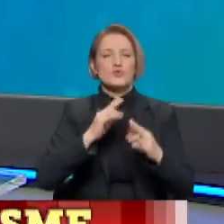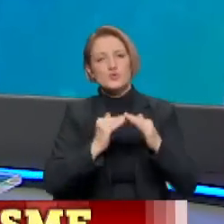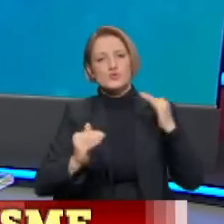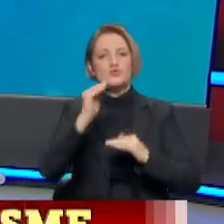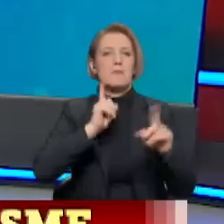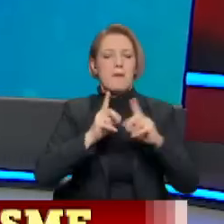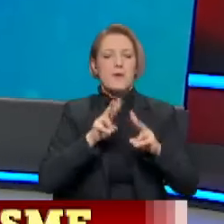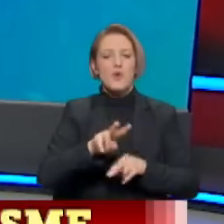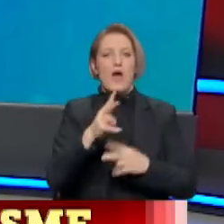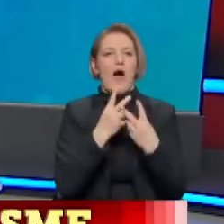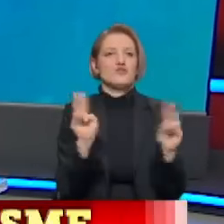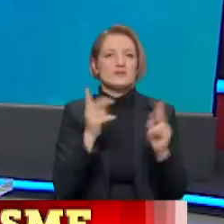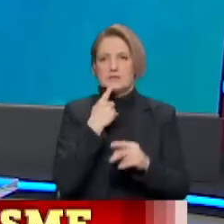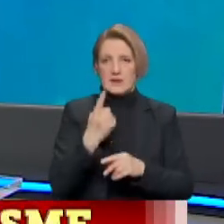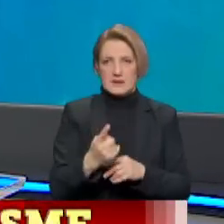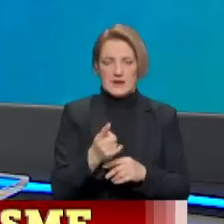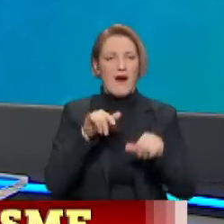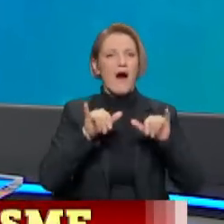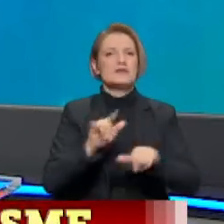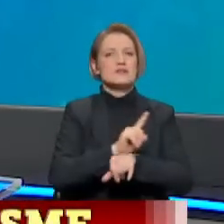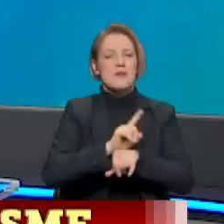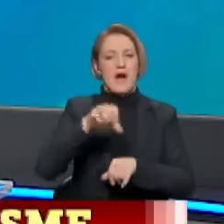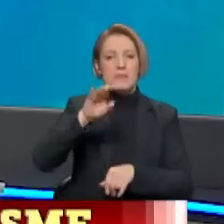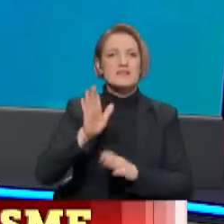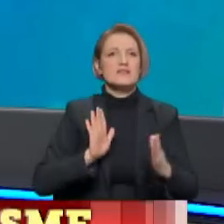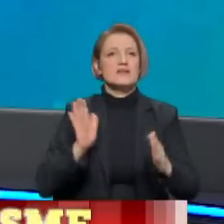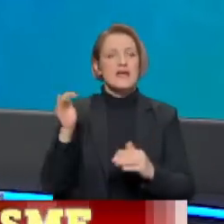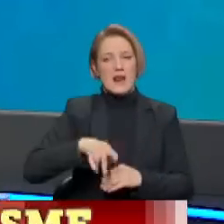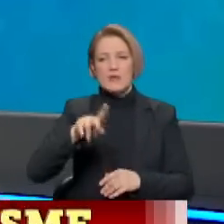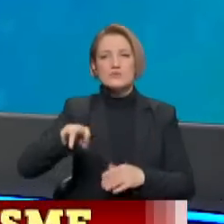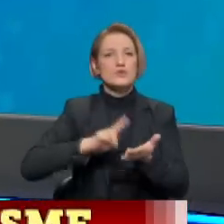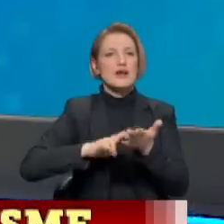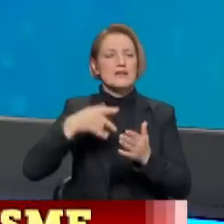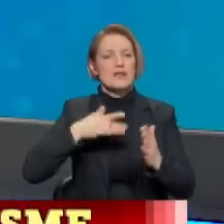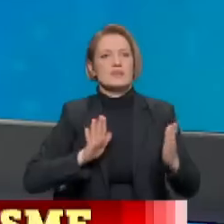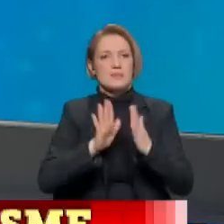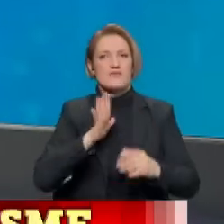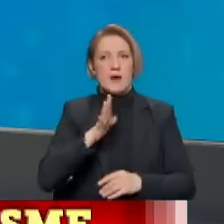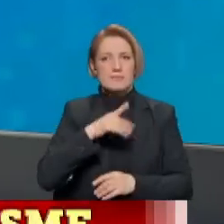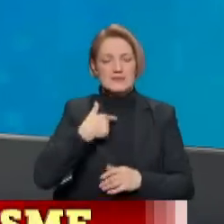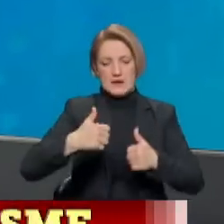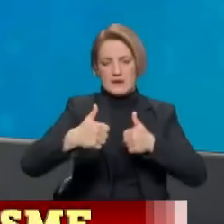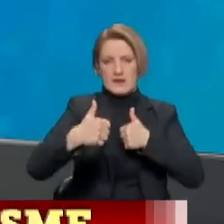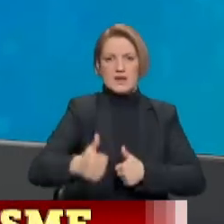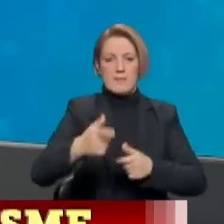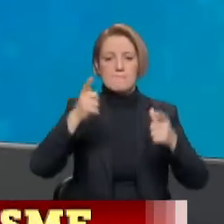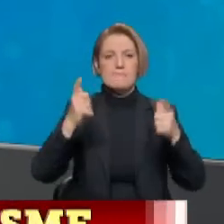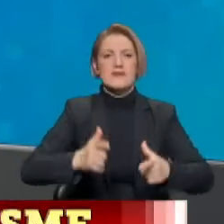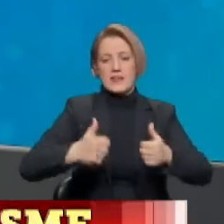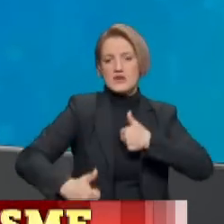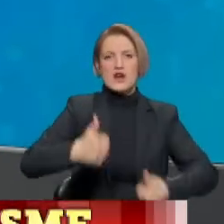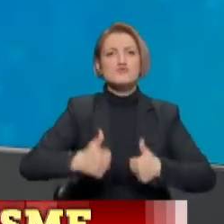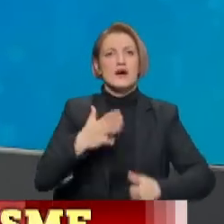dedi Adalet Bakanı. Aynı zamanda AK Parti'den gelen tepkiler de var. Biz rakibimiz de sahada, meydanlarda